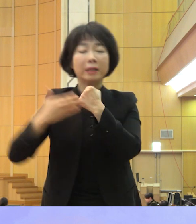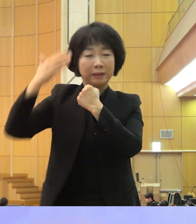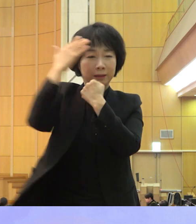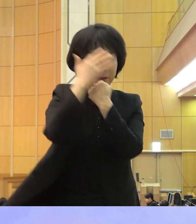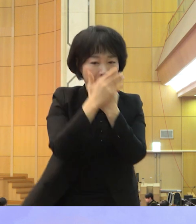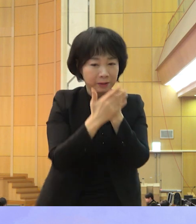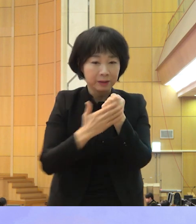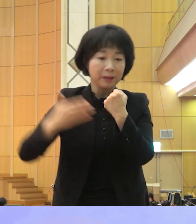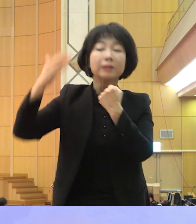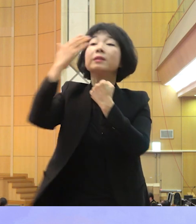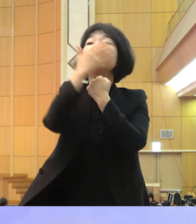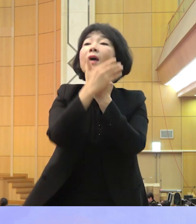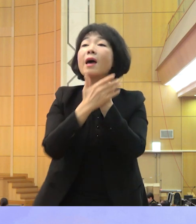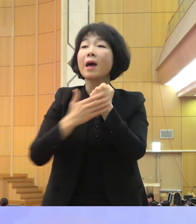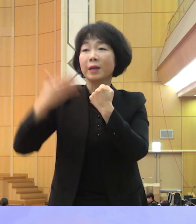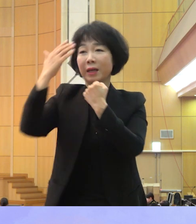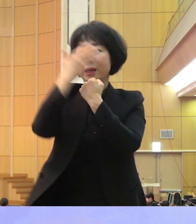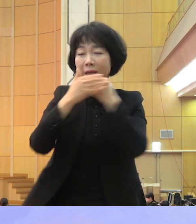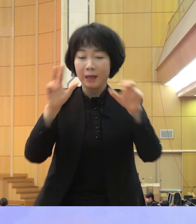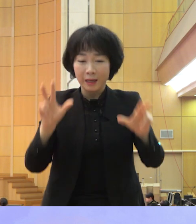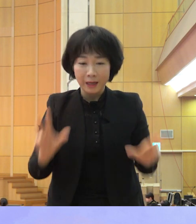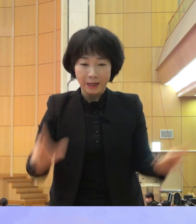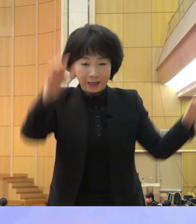주의 은혜